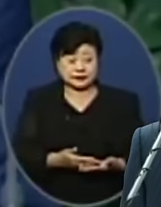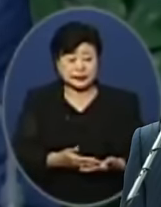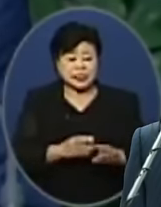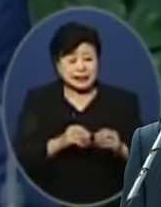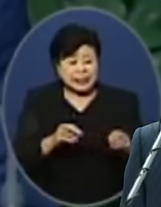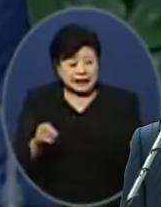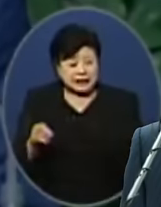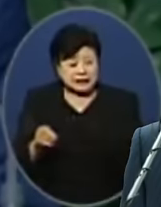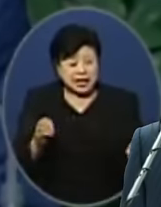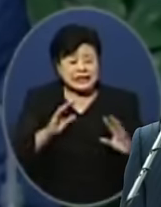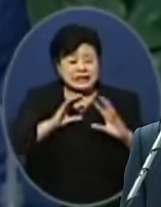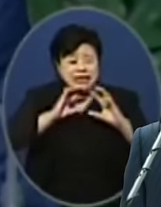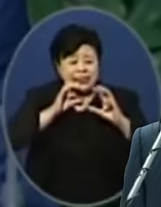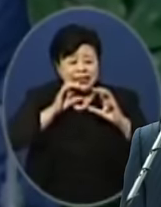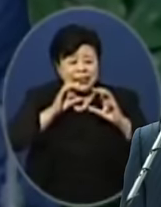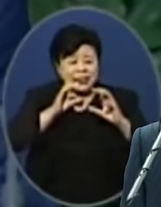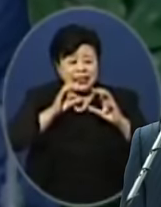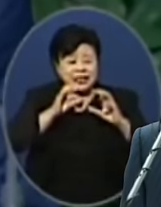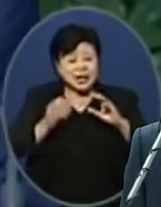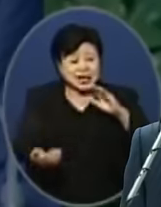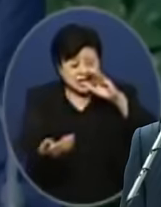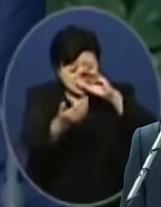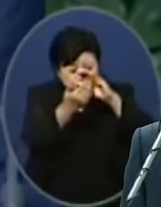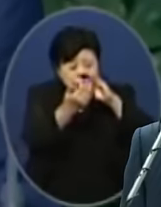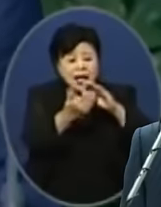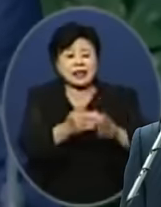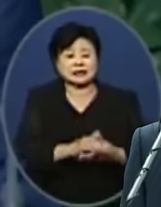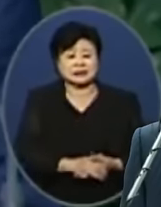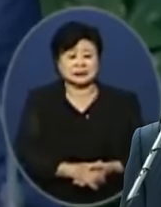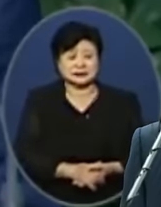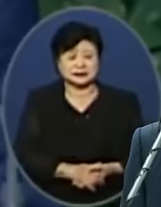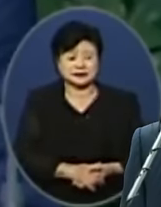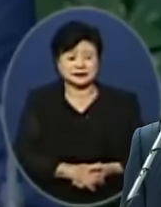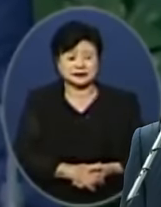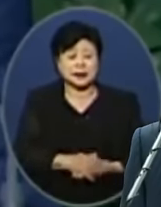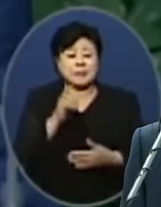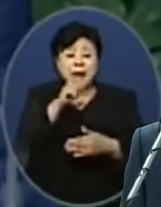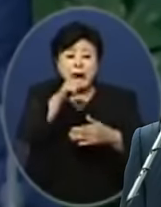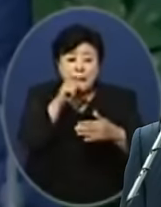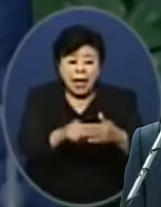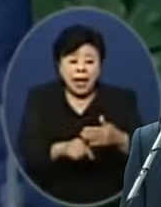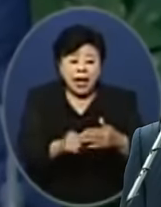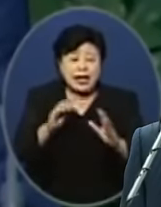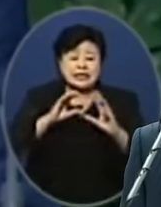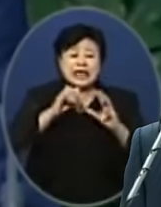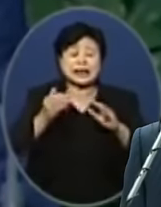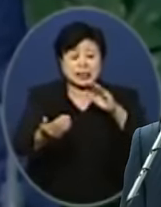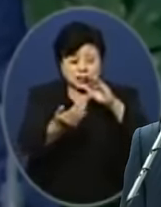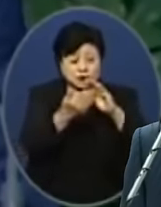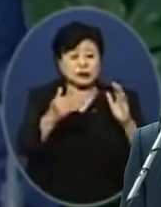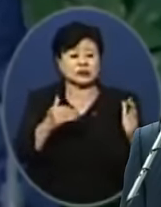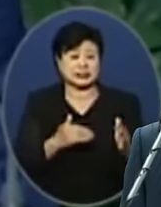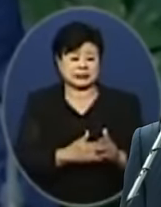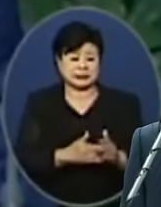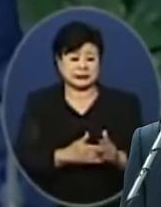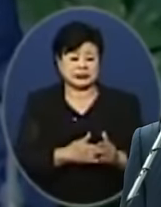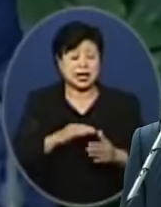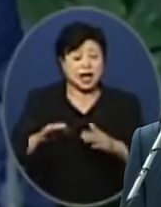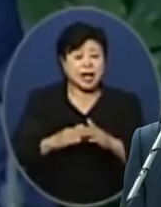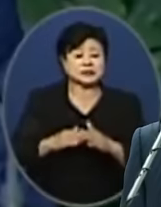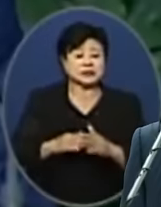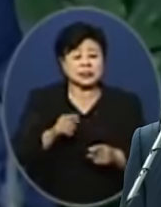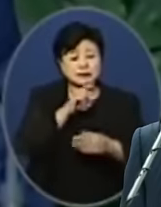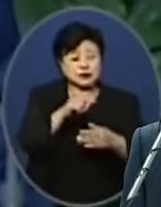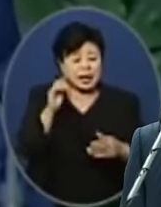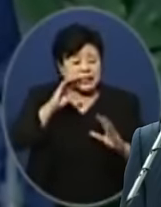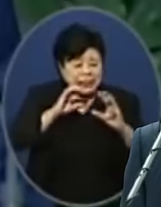이 땅에서 천당을 이루라는 것입니다. 마음의 천국이 이루어지고 가정과